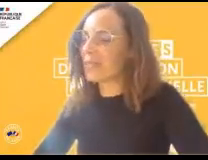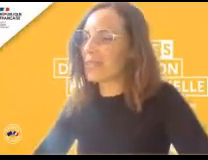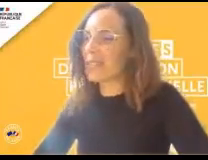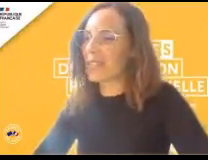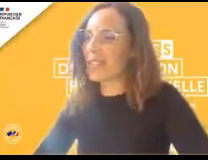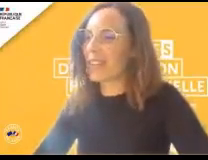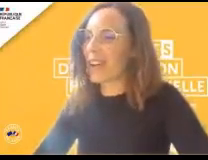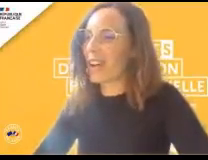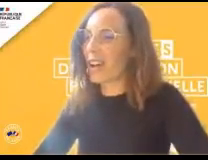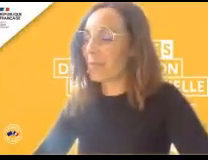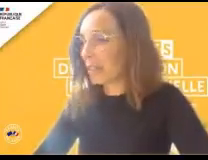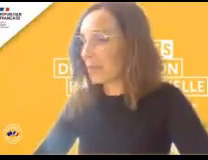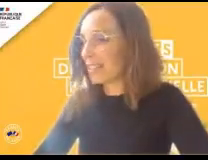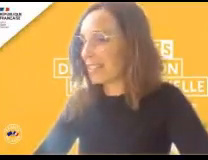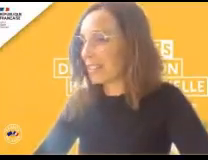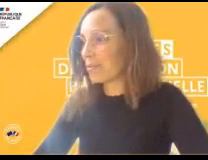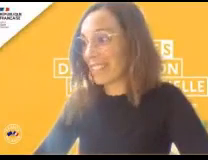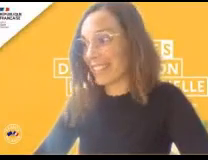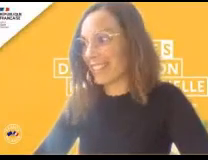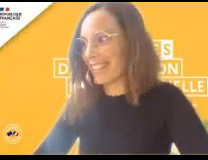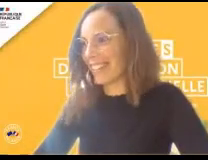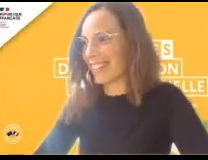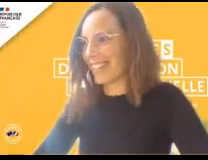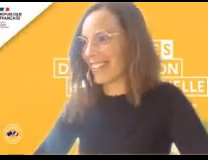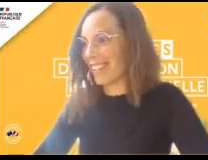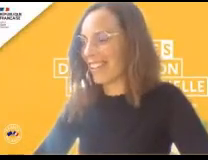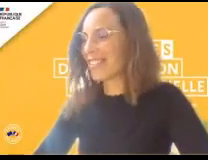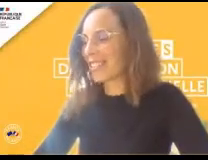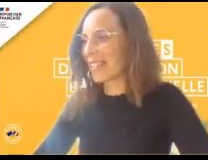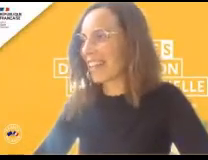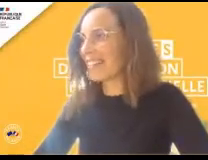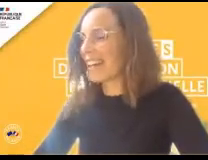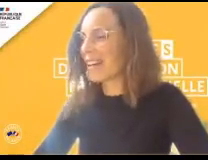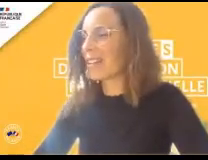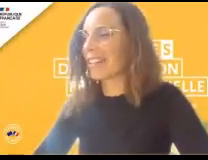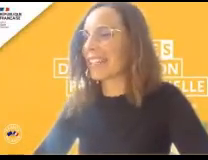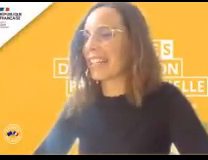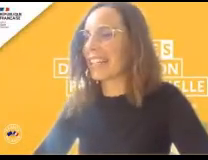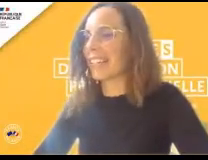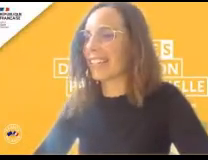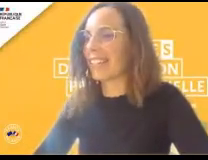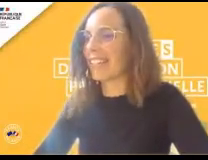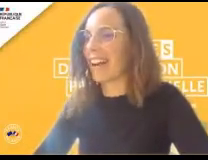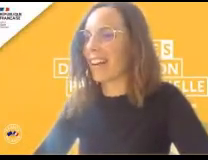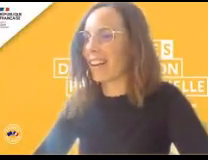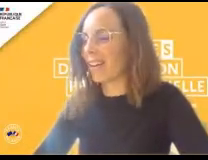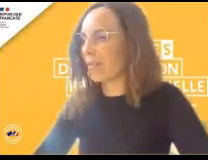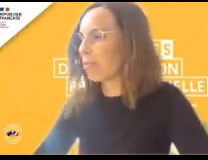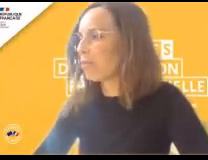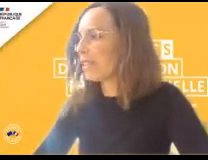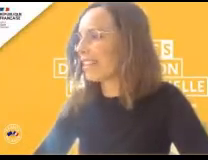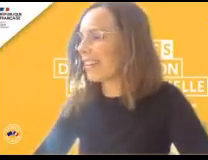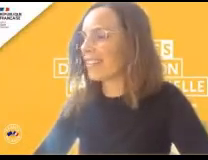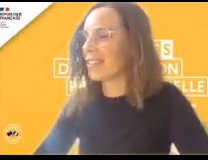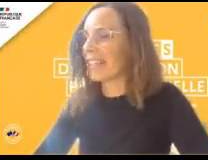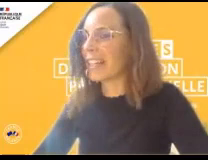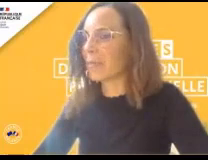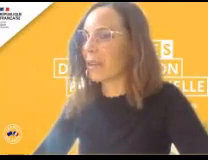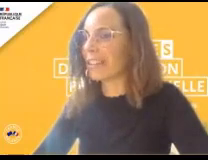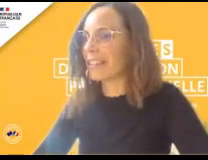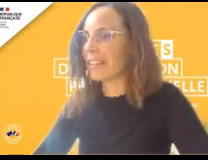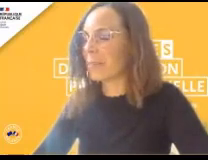souhaite à tous un bon appétit puisqu'il est l'heure de se mettre à table, et un bon